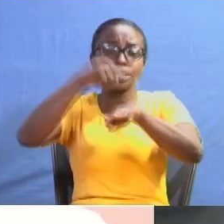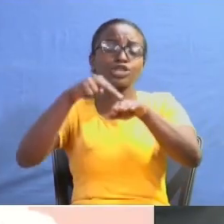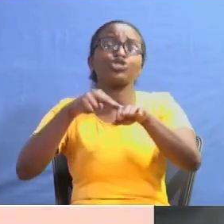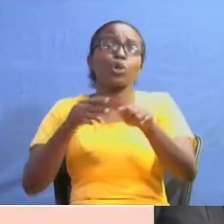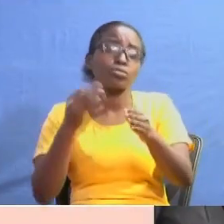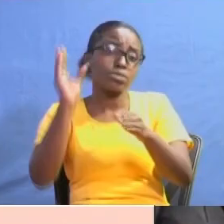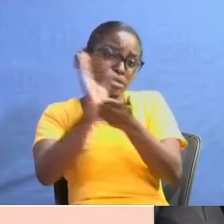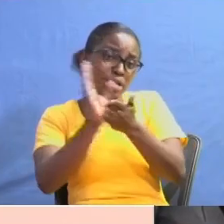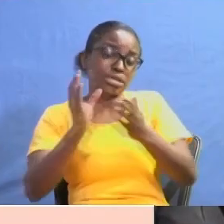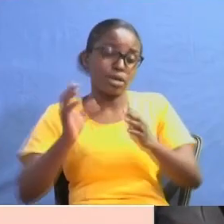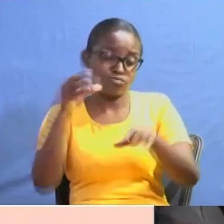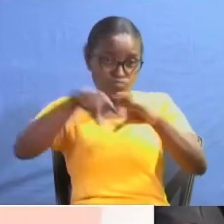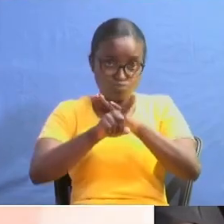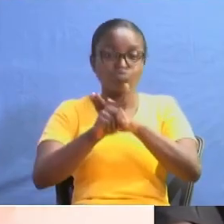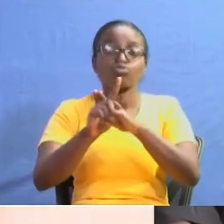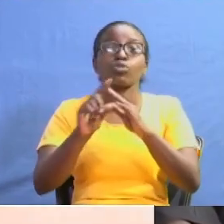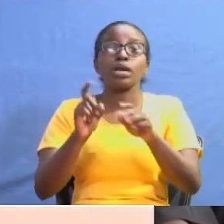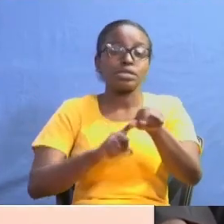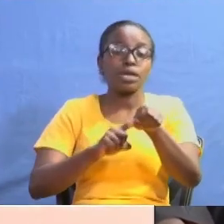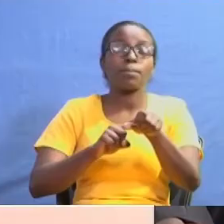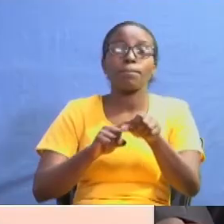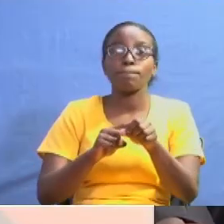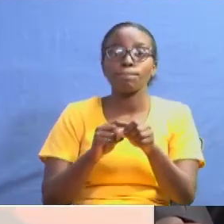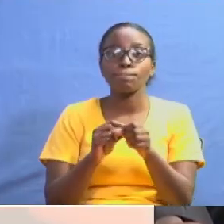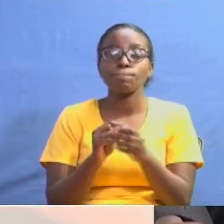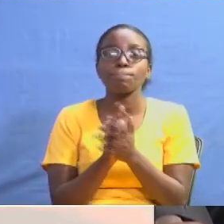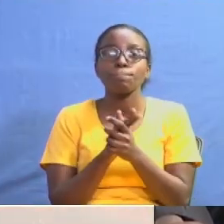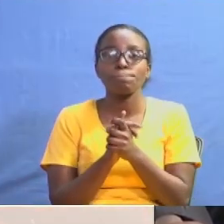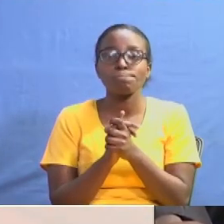hali hii na kuwatetea wanafunzi. Theo Masharia, Runinga ya KU.